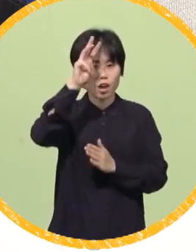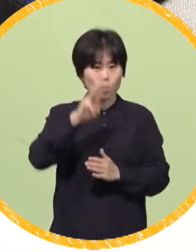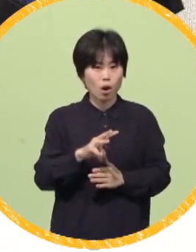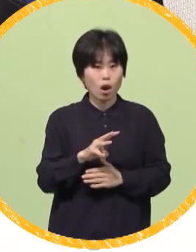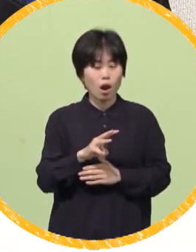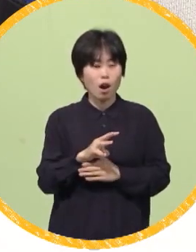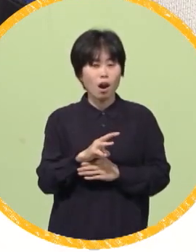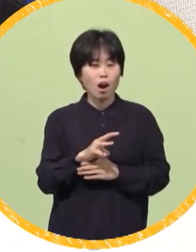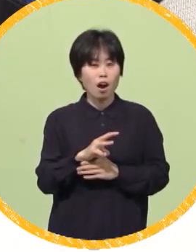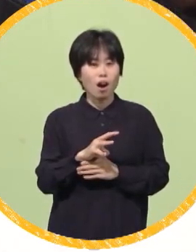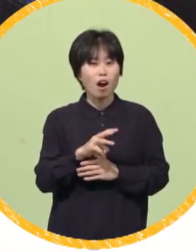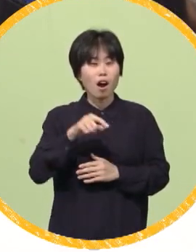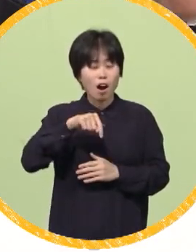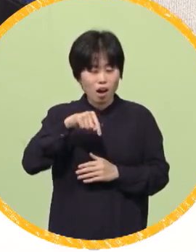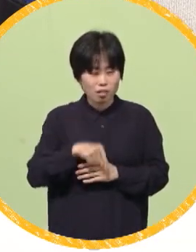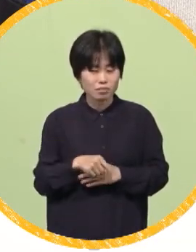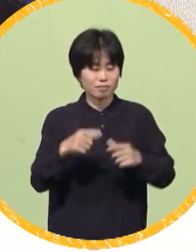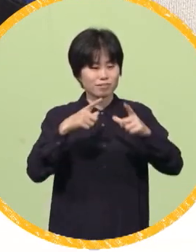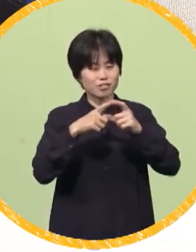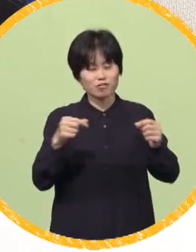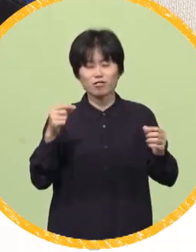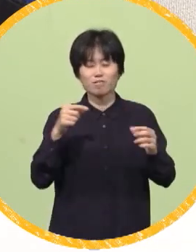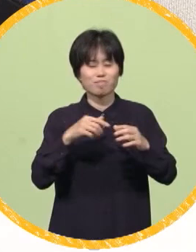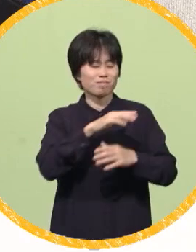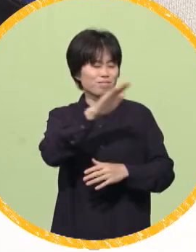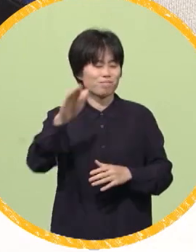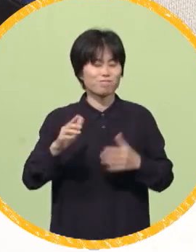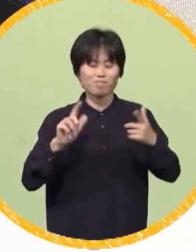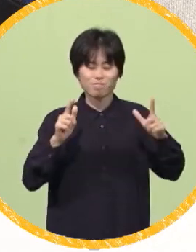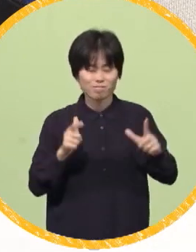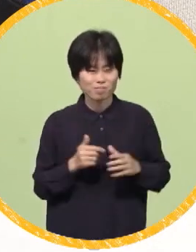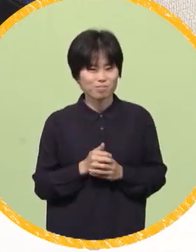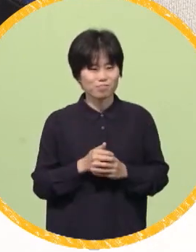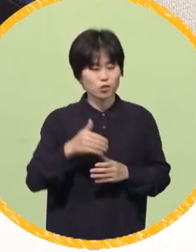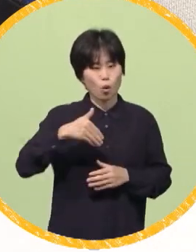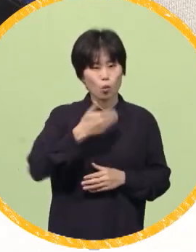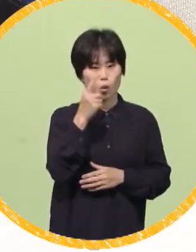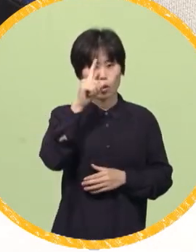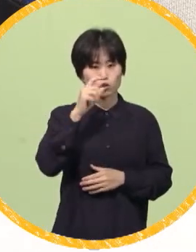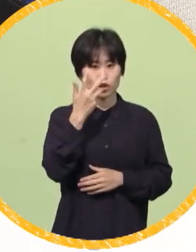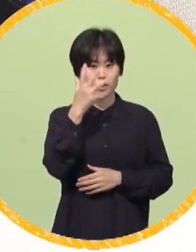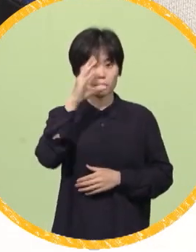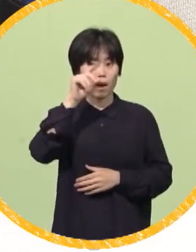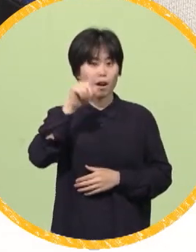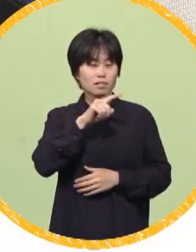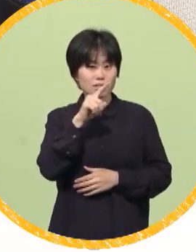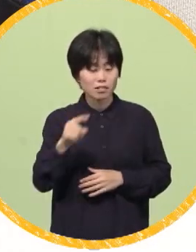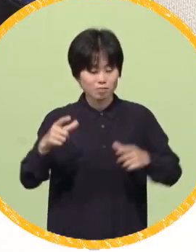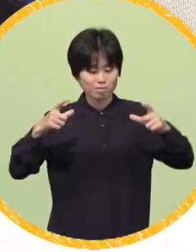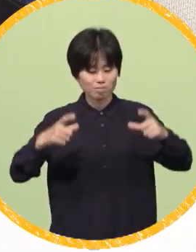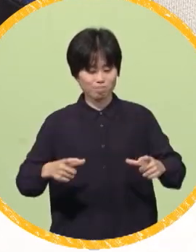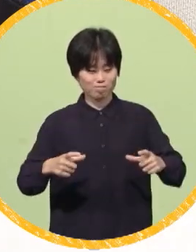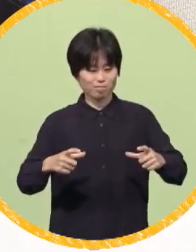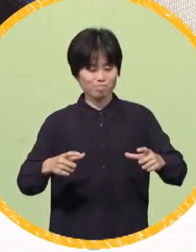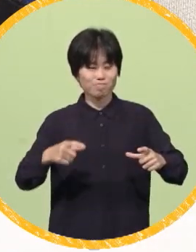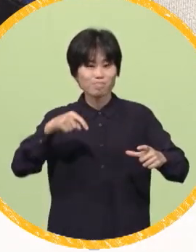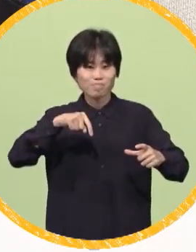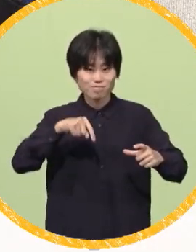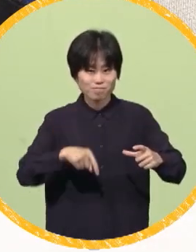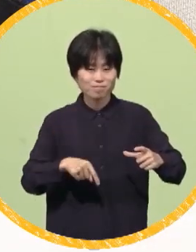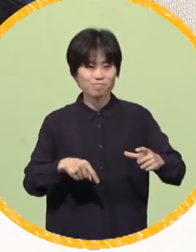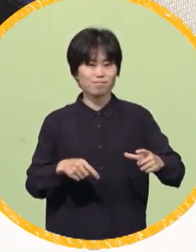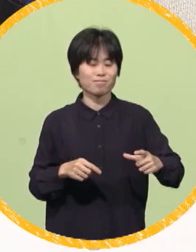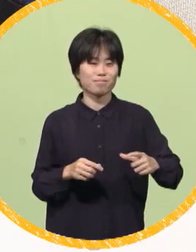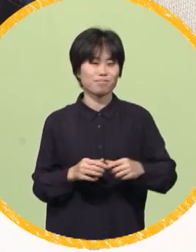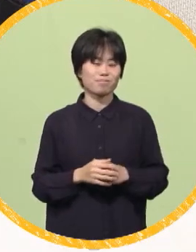分ね日本全国とは思ってないです、うん、この918万というある意味一つの国のサイズとしては最適